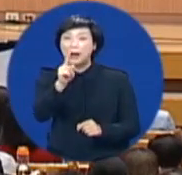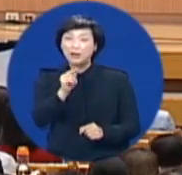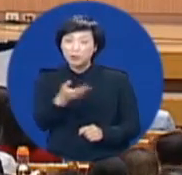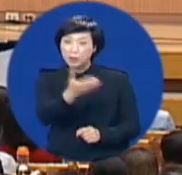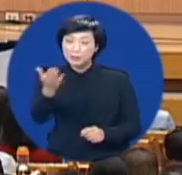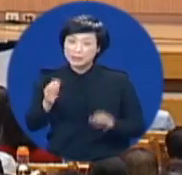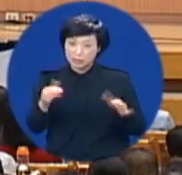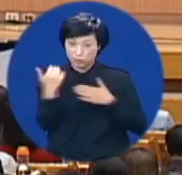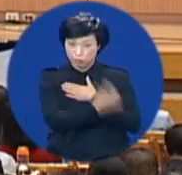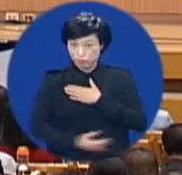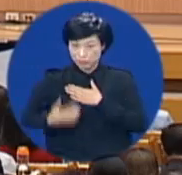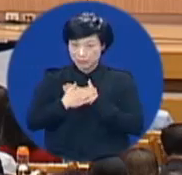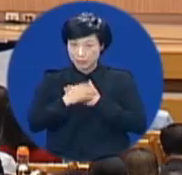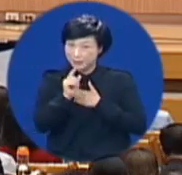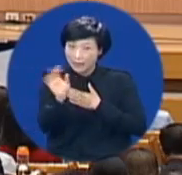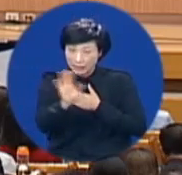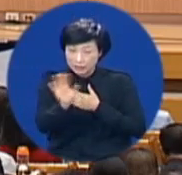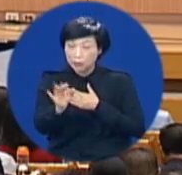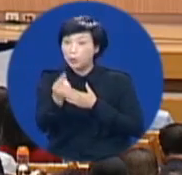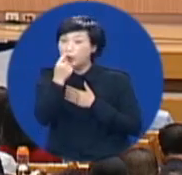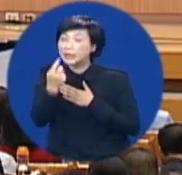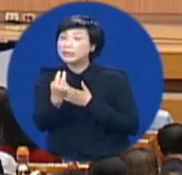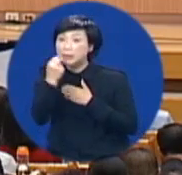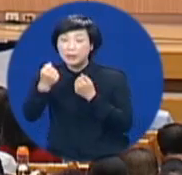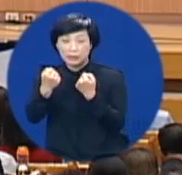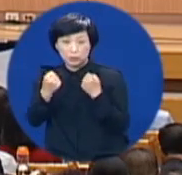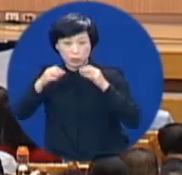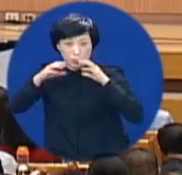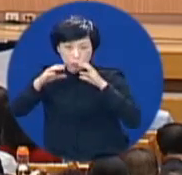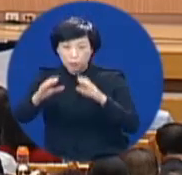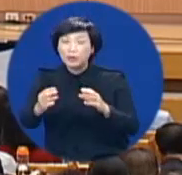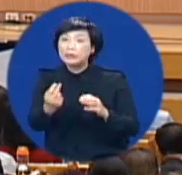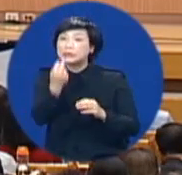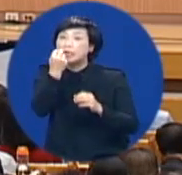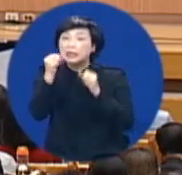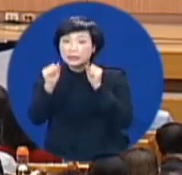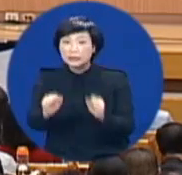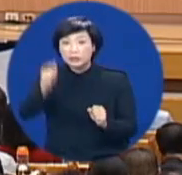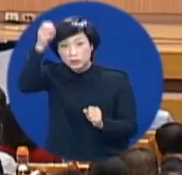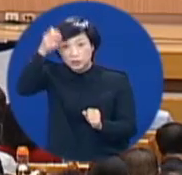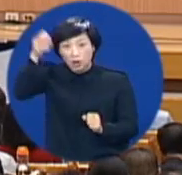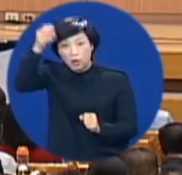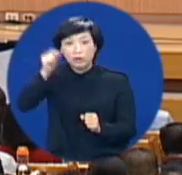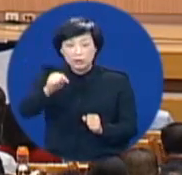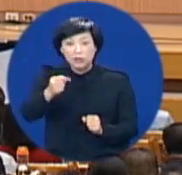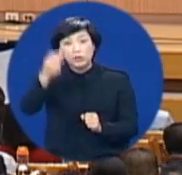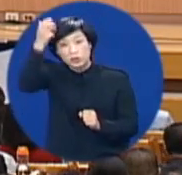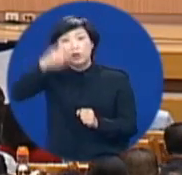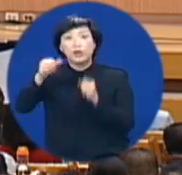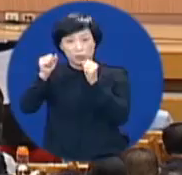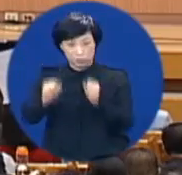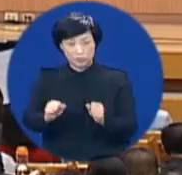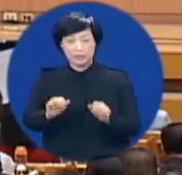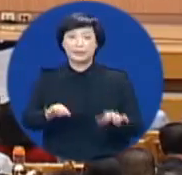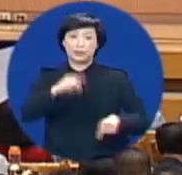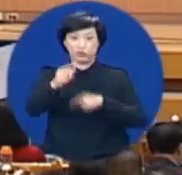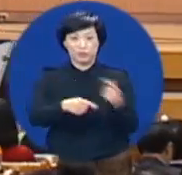말함이 아니라 코에 생기를 부른 생명, 영적인 존재를 아담이라고 합니다. 다 같이